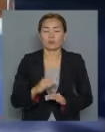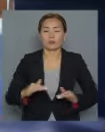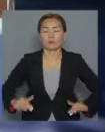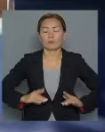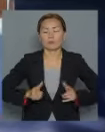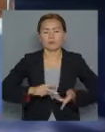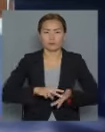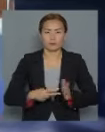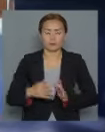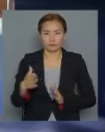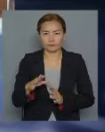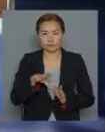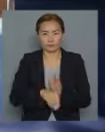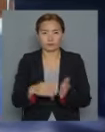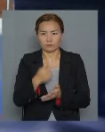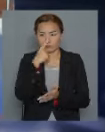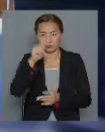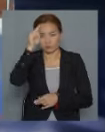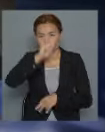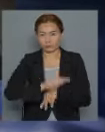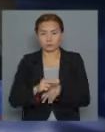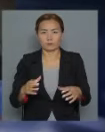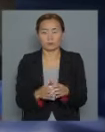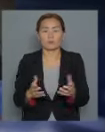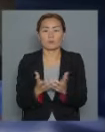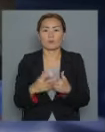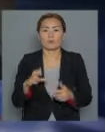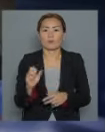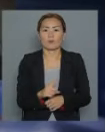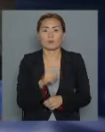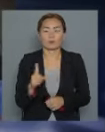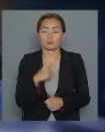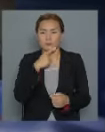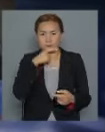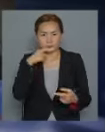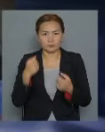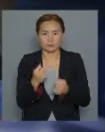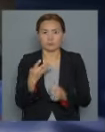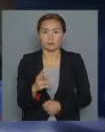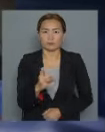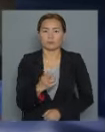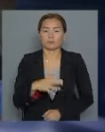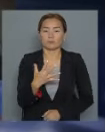қабылдау жоспарланған. Сонымен қатар, биыл білім беру ұйымдарының материалдық-техникалық базасын нығайтуға